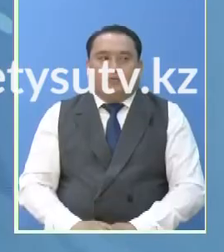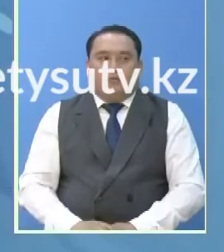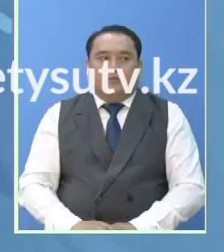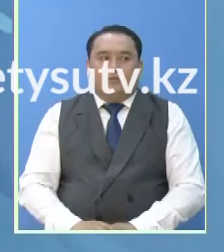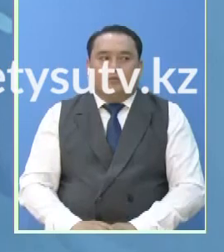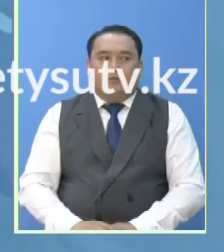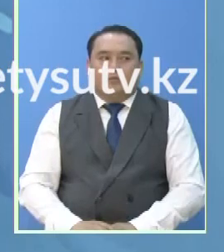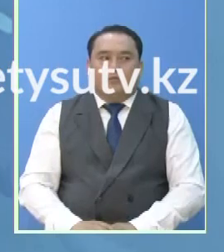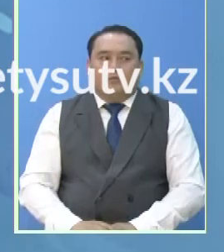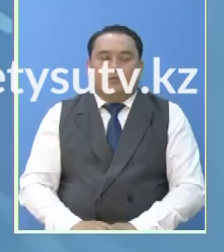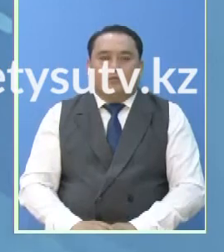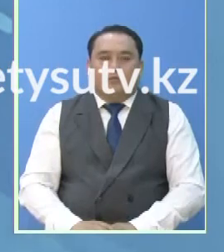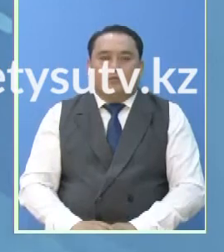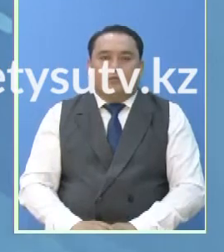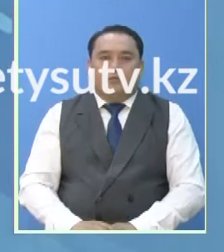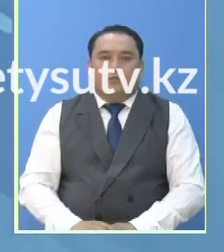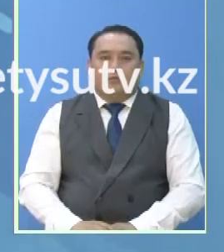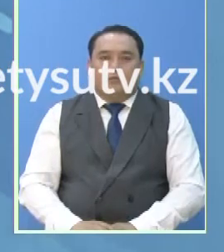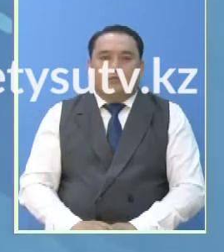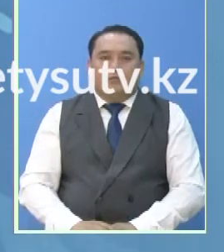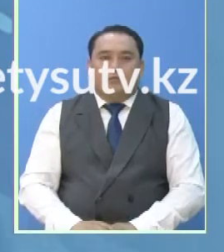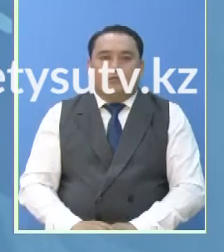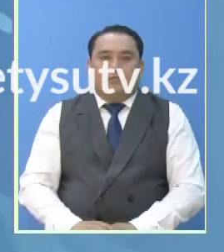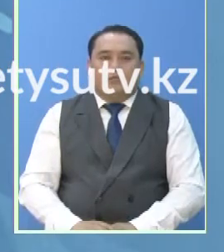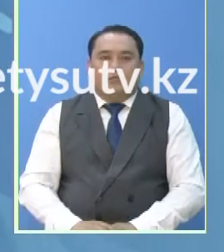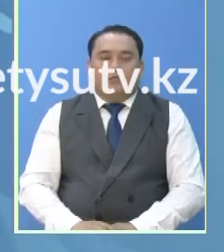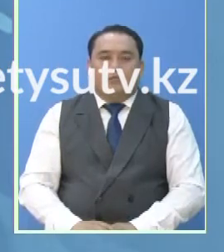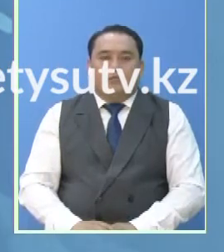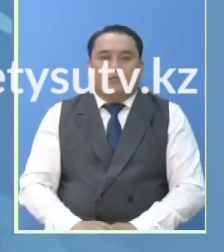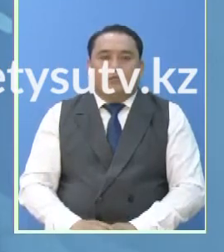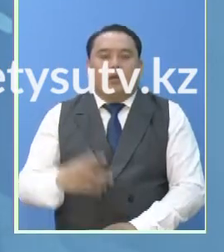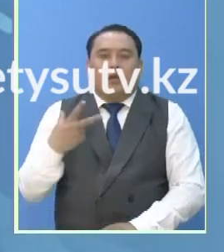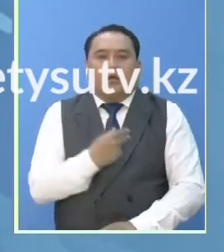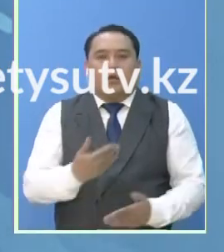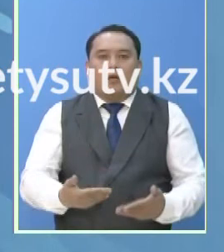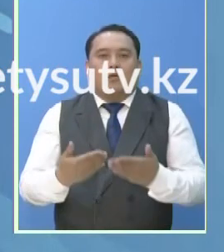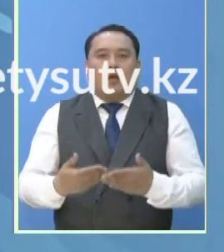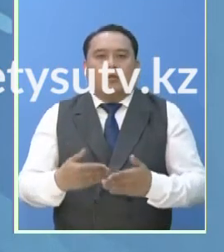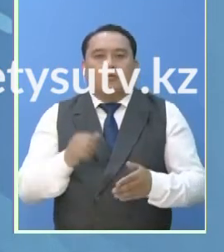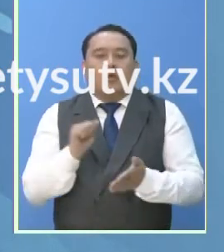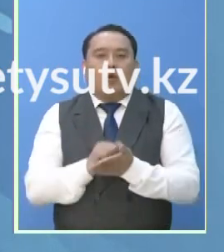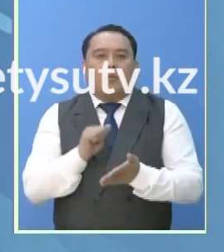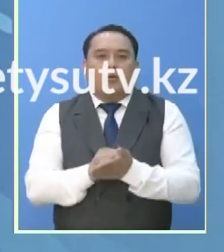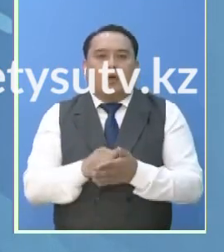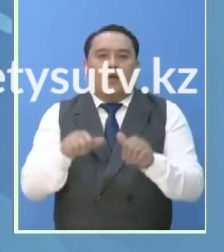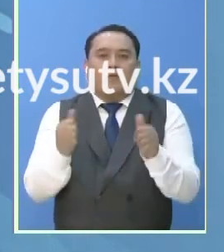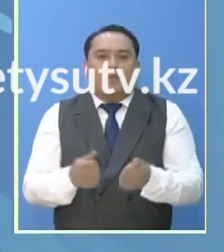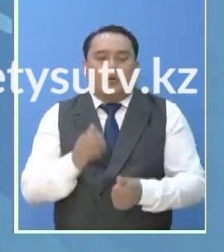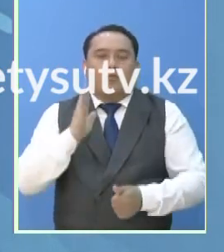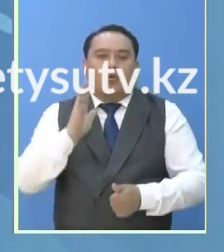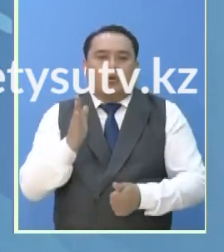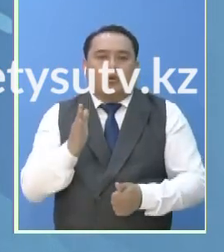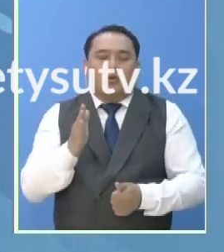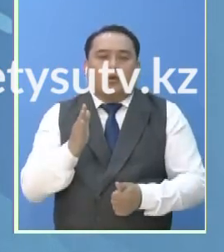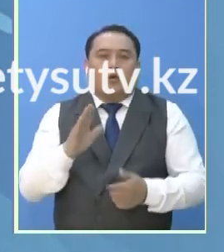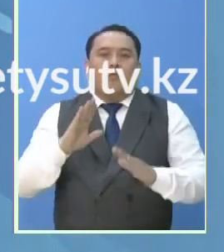биздин саналуу гана минутубуз калды. Кыска нускага жооп берсеңиз, көрөрмөндүн көкөйүндөгү тагы да бир сабал. Экпе алар алдында кандай да бир кужат расимделе ме? Жана